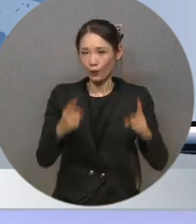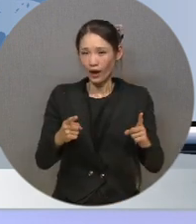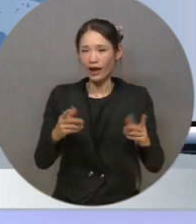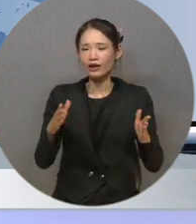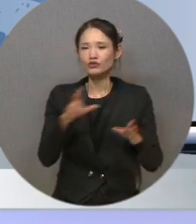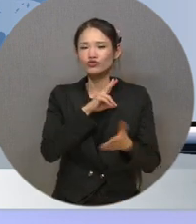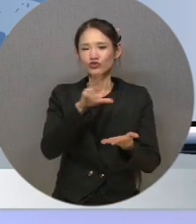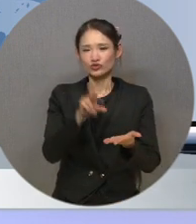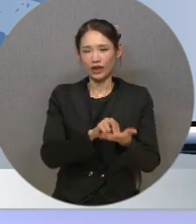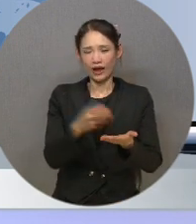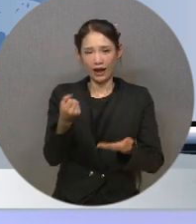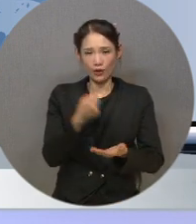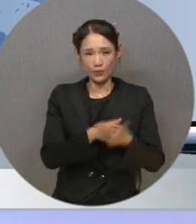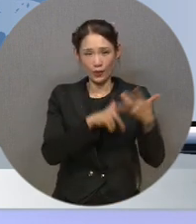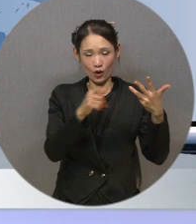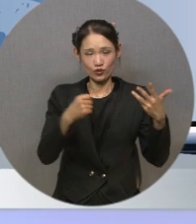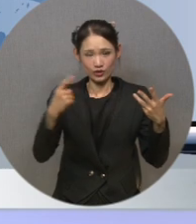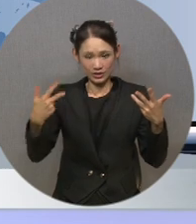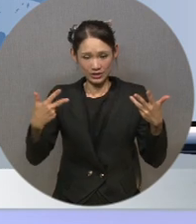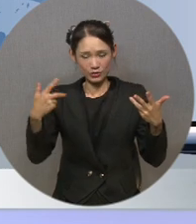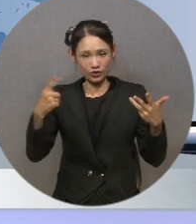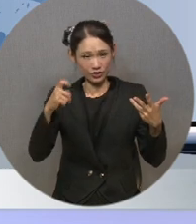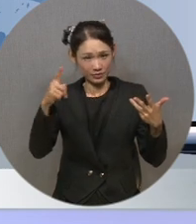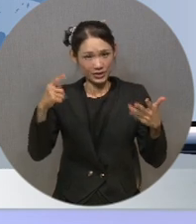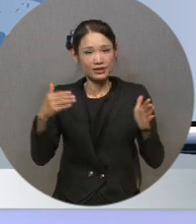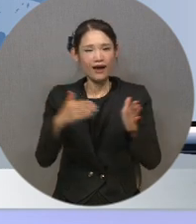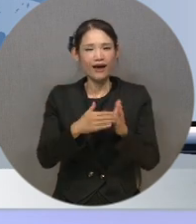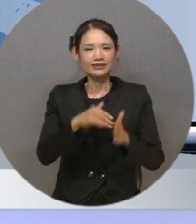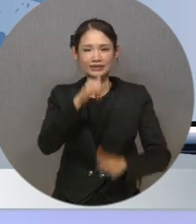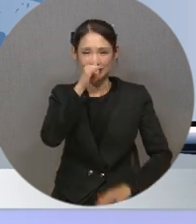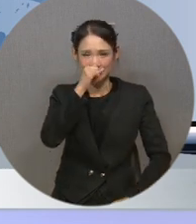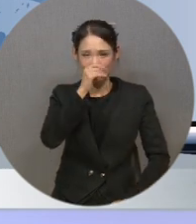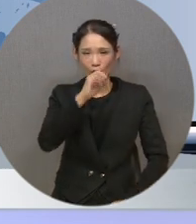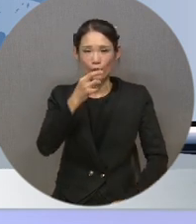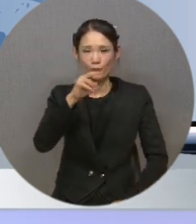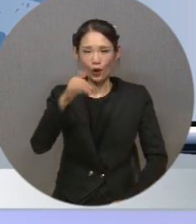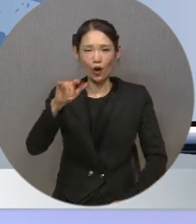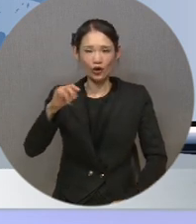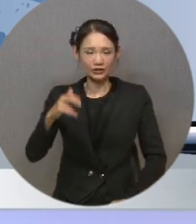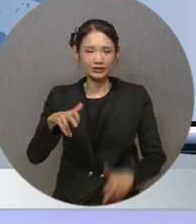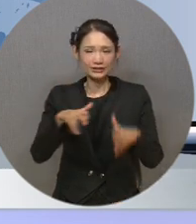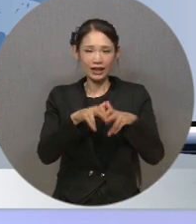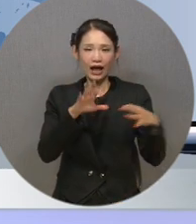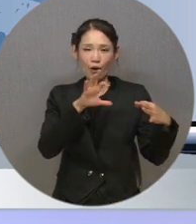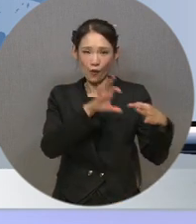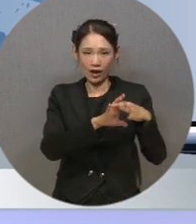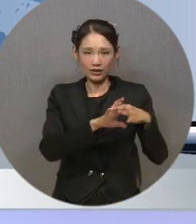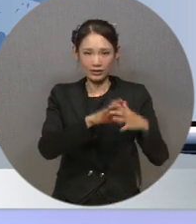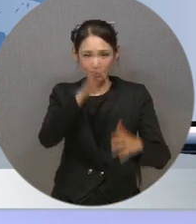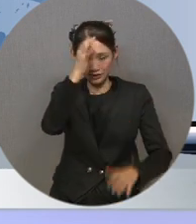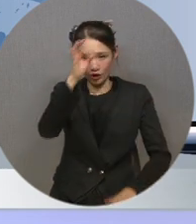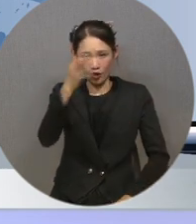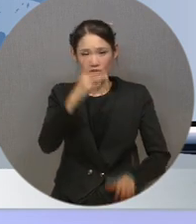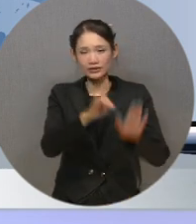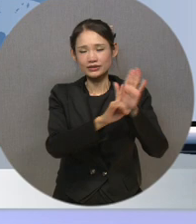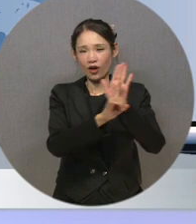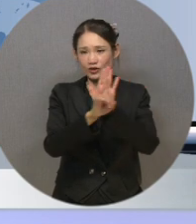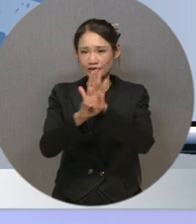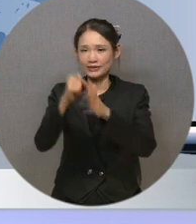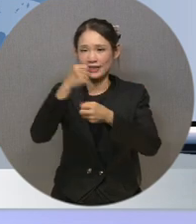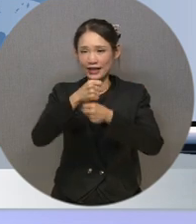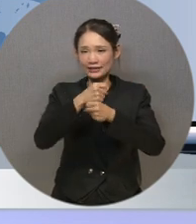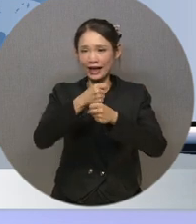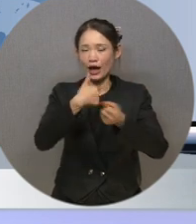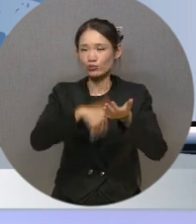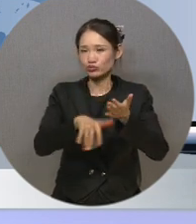7일부터 11일까지 부산 백스코에서 펼쳐지는데요. 콘퍼런스를 비롯해 장애 관련 첨단 기술 전시부터